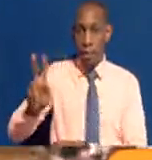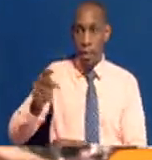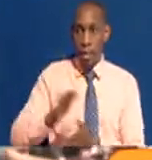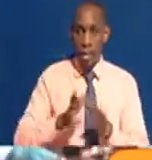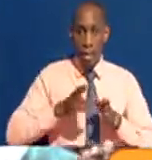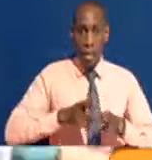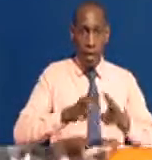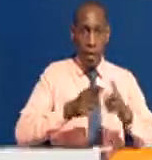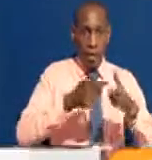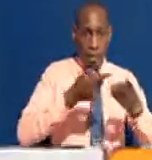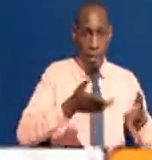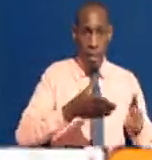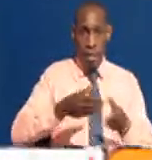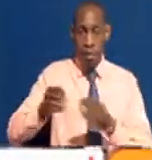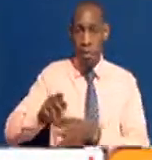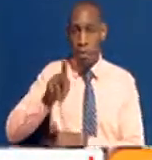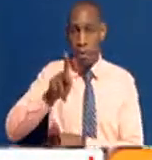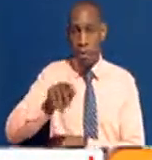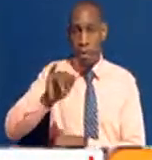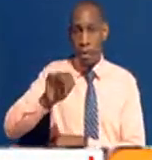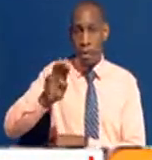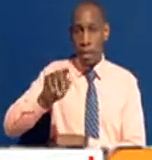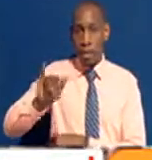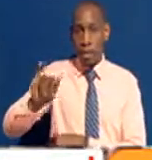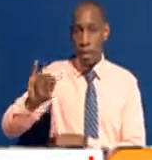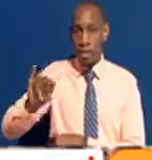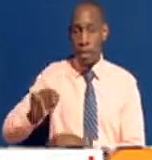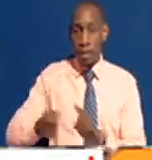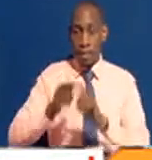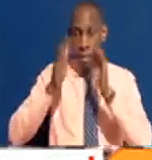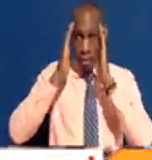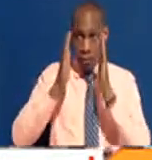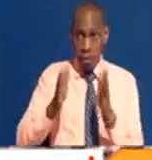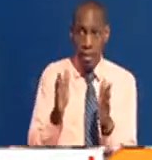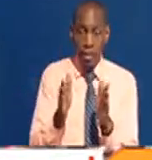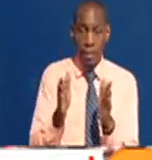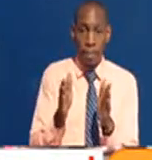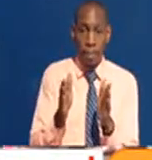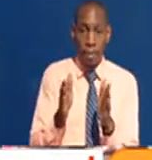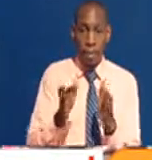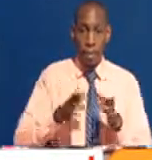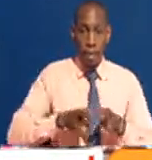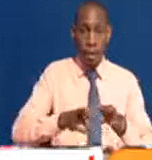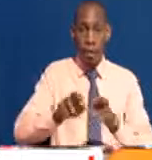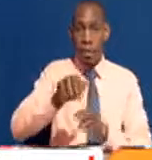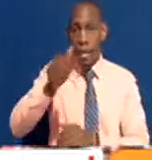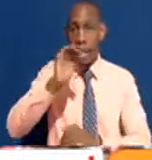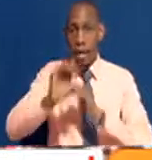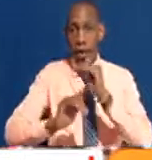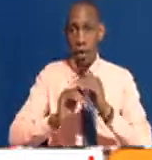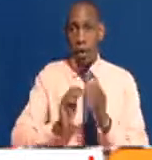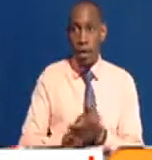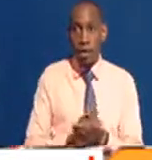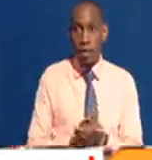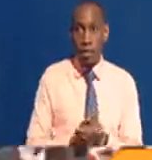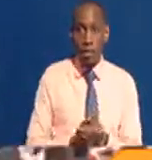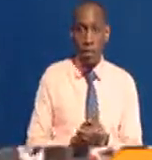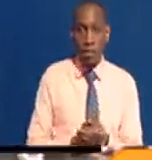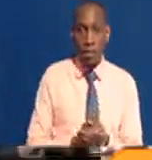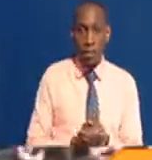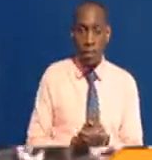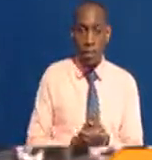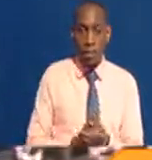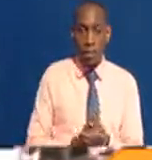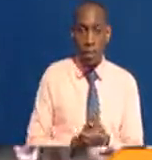kutoka Sikata kwenda Kimilili iko top priority. Barabara zile zingine zote mheshimiwa Didmas